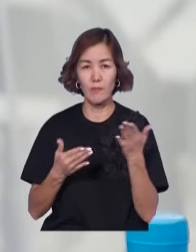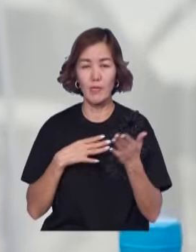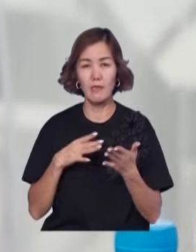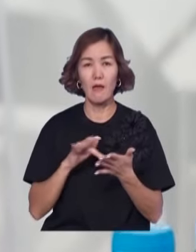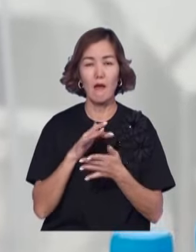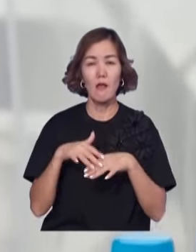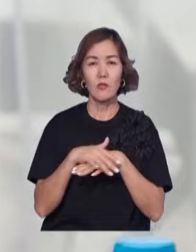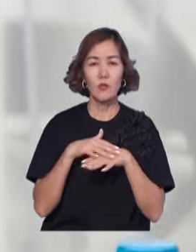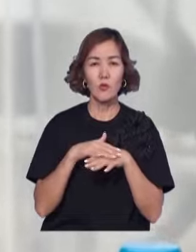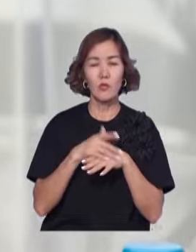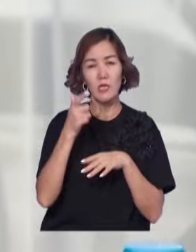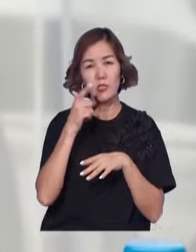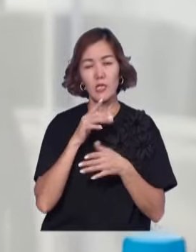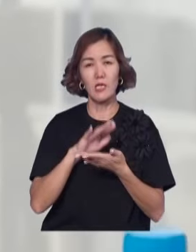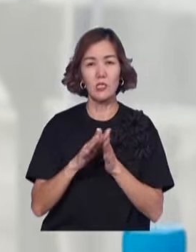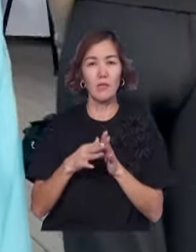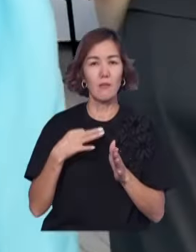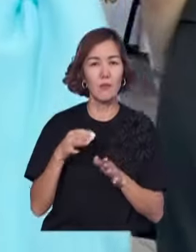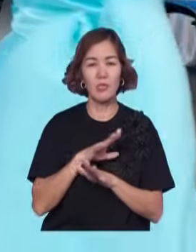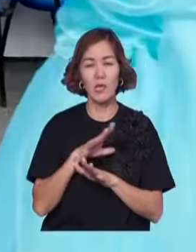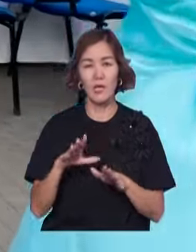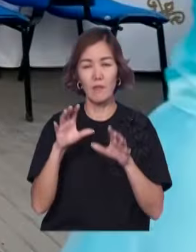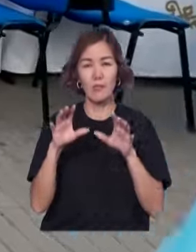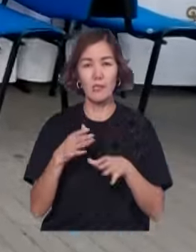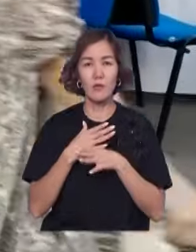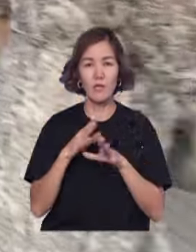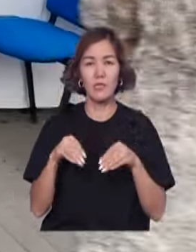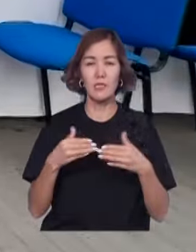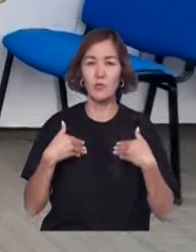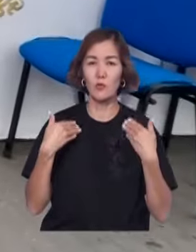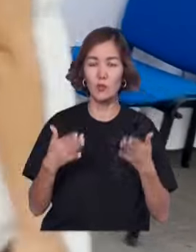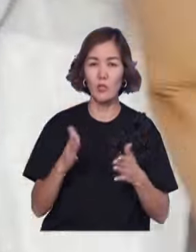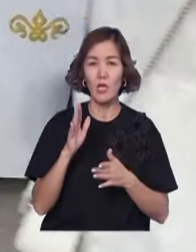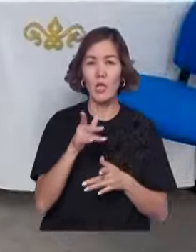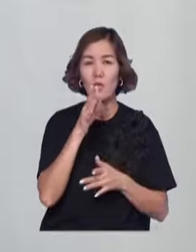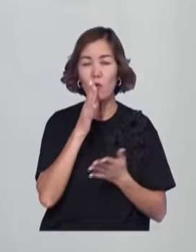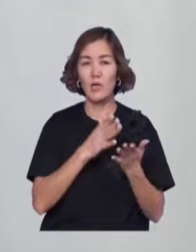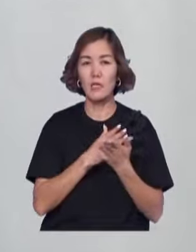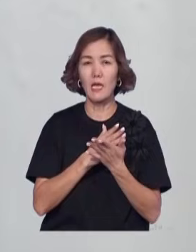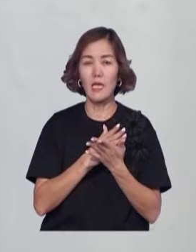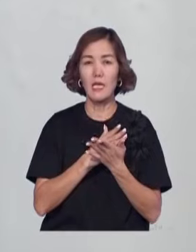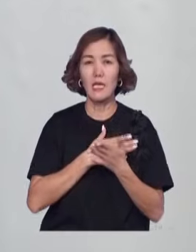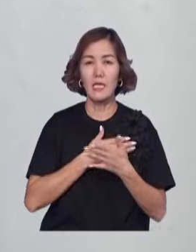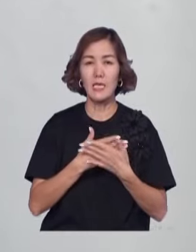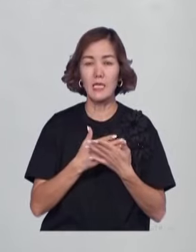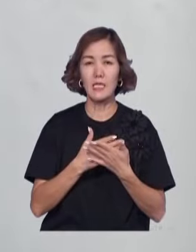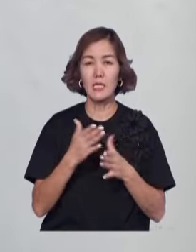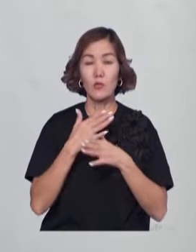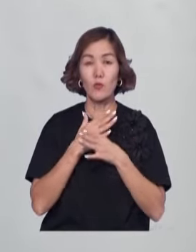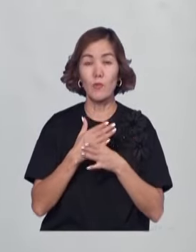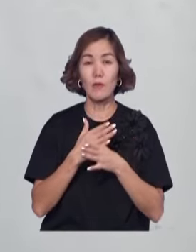қала тұрғындарының жеке жағдайларына бей-жай қарамай заң тұрғысында кеңестерін ұсынды. Алдағы уақытта түрлі сала серіктестерінің